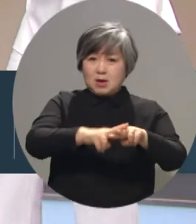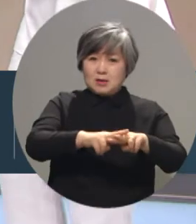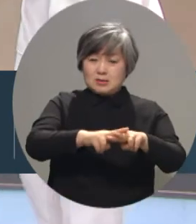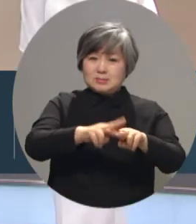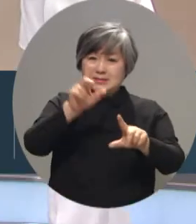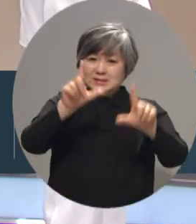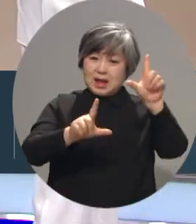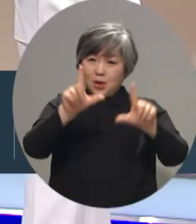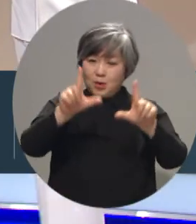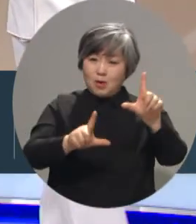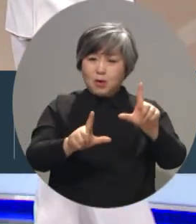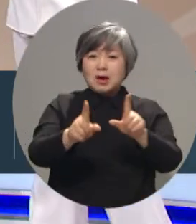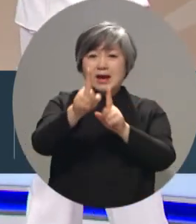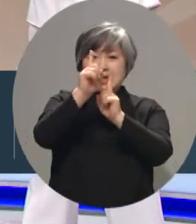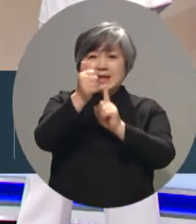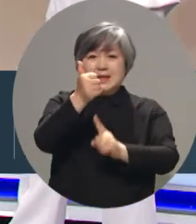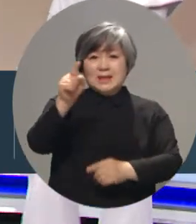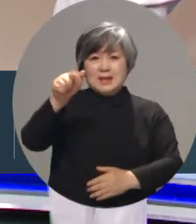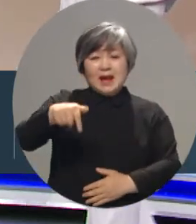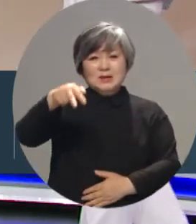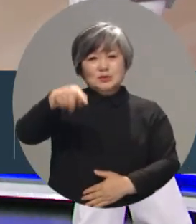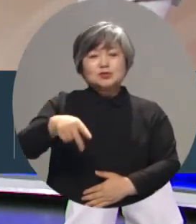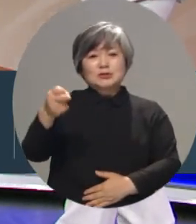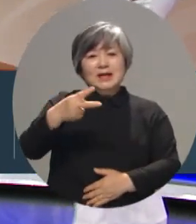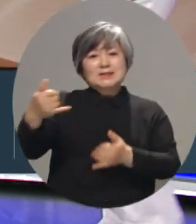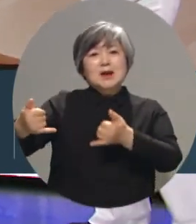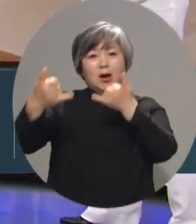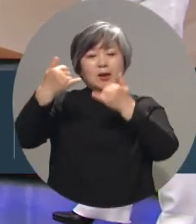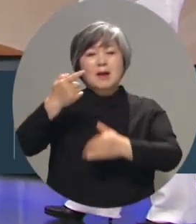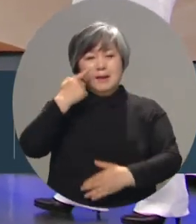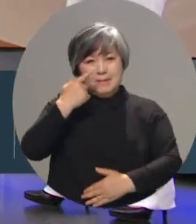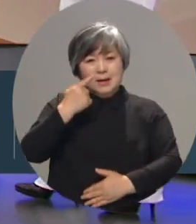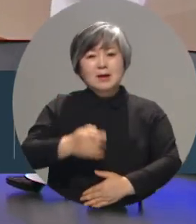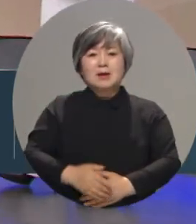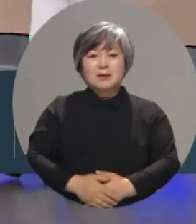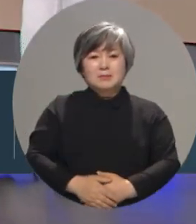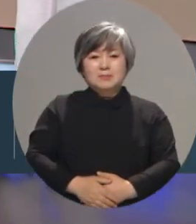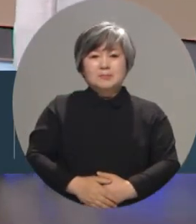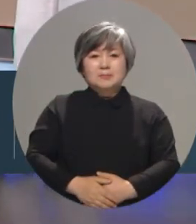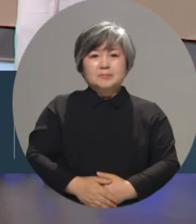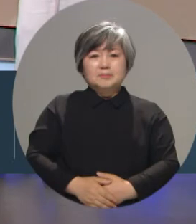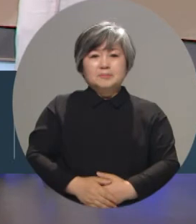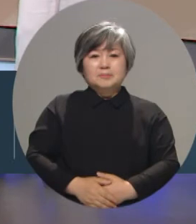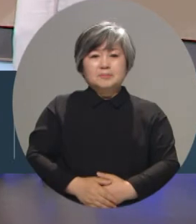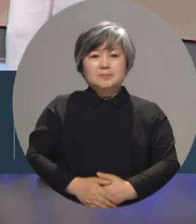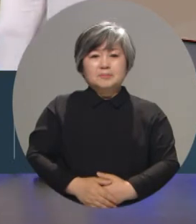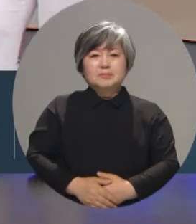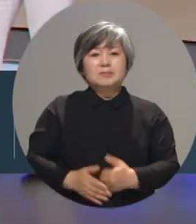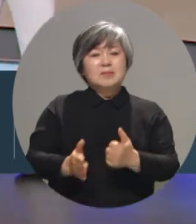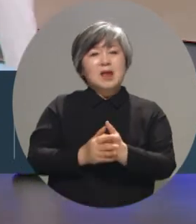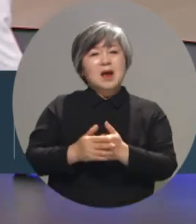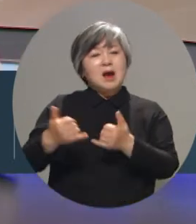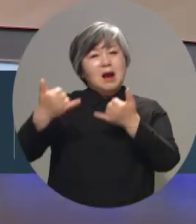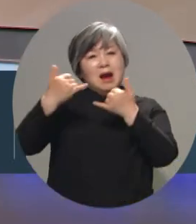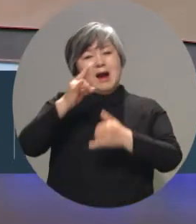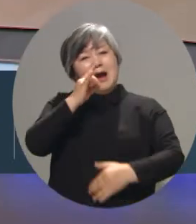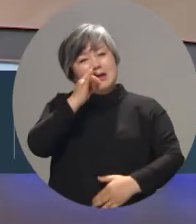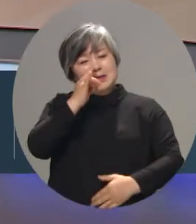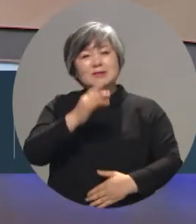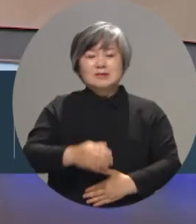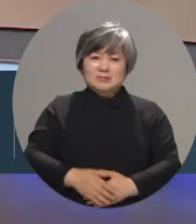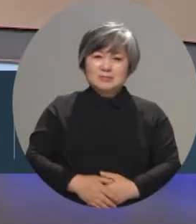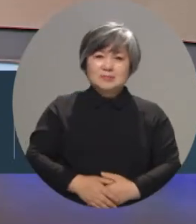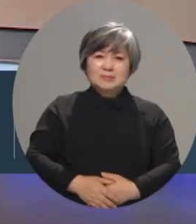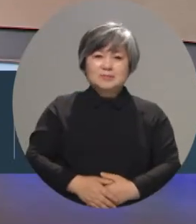현장 맞죠? 네, 이학수 후보 연결 한번 해보도록 하겠습니다. 네. 아. 네, 차고가 좀. 네, 차고가 있었습니다.